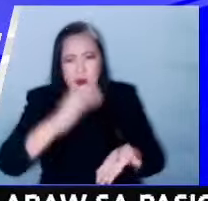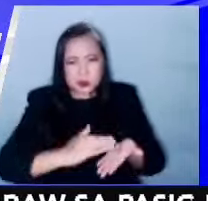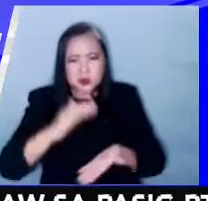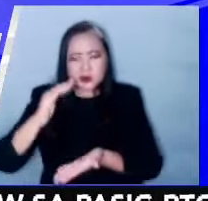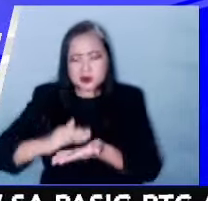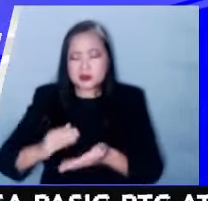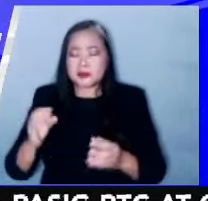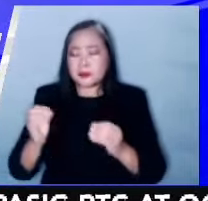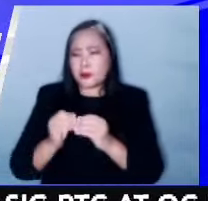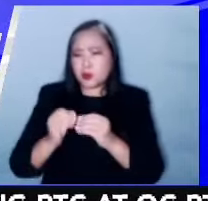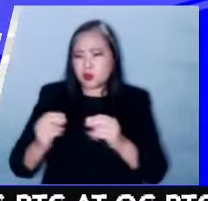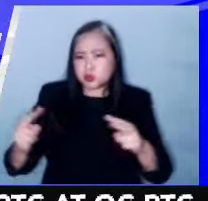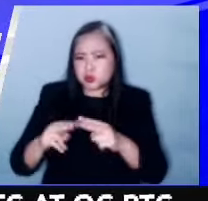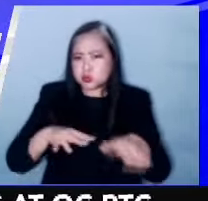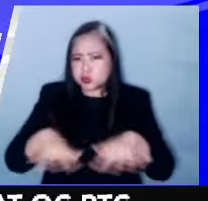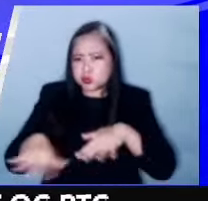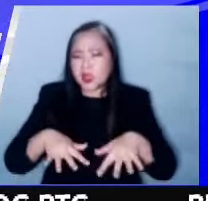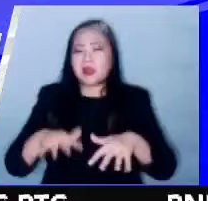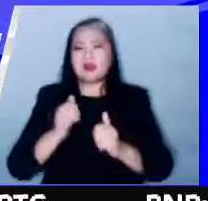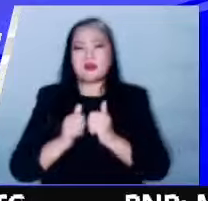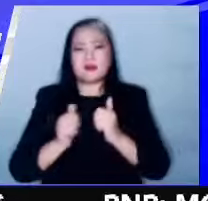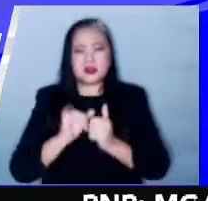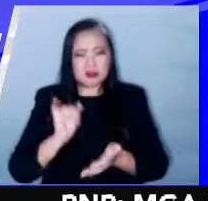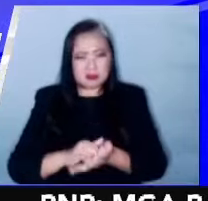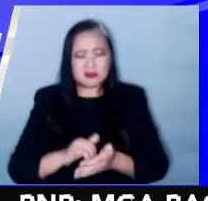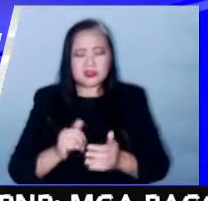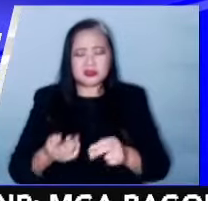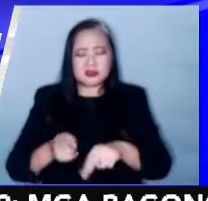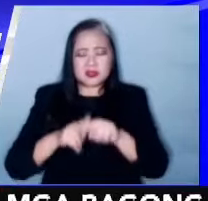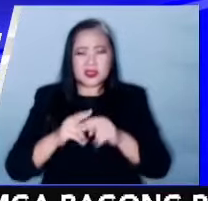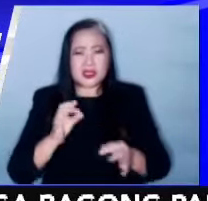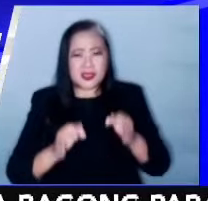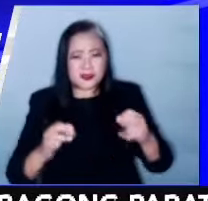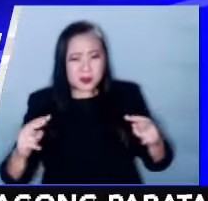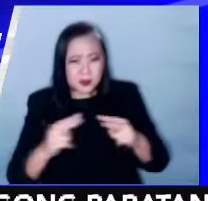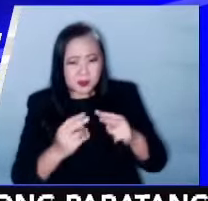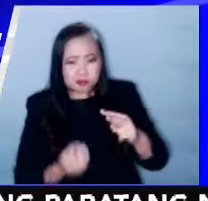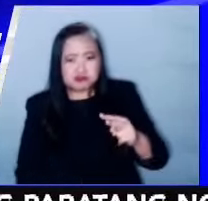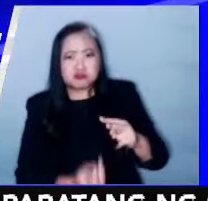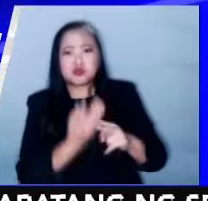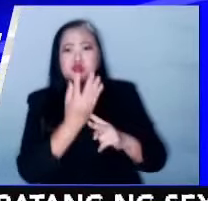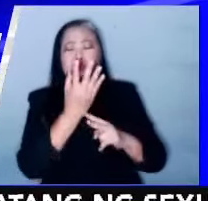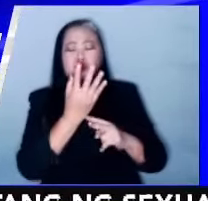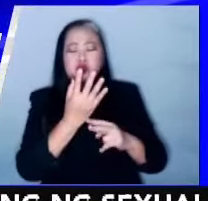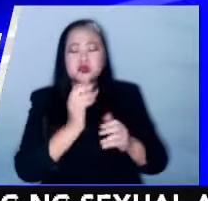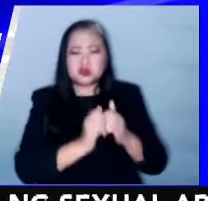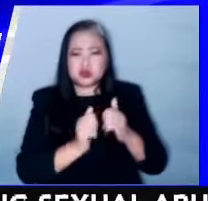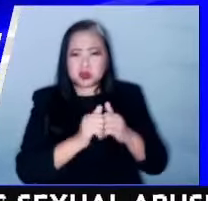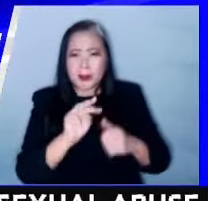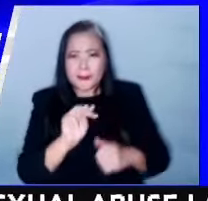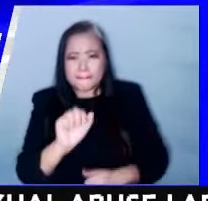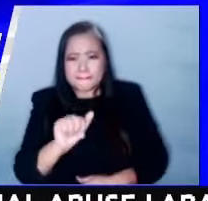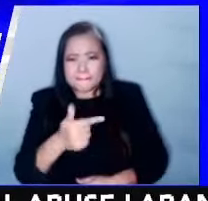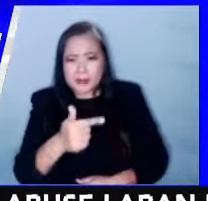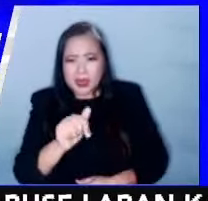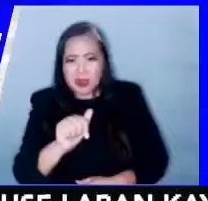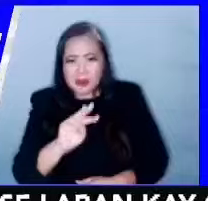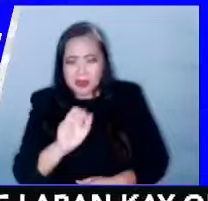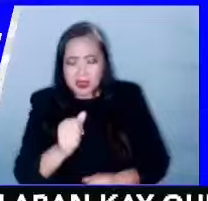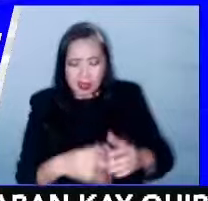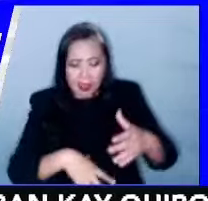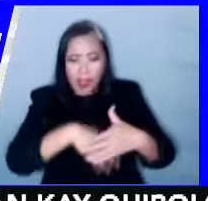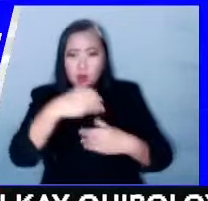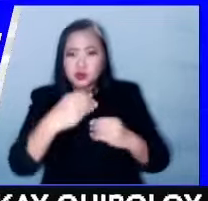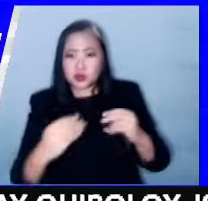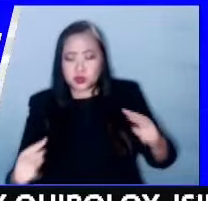yung palatandaan and then kapag nag Naron na po ng eruptions or nagkaroon na ng magma extrusion ah kapag nagkaroon ng lava